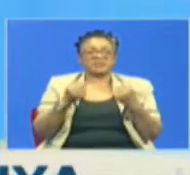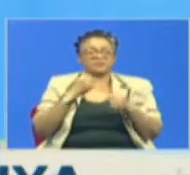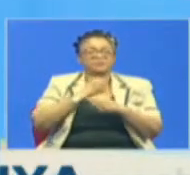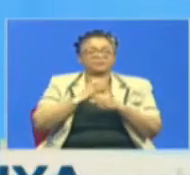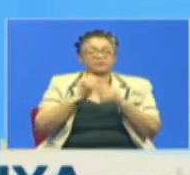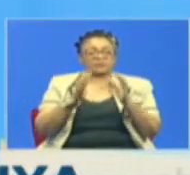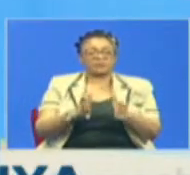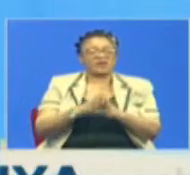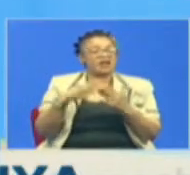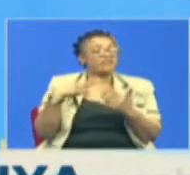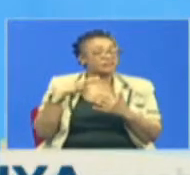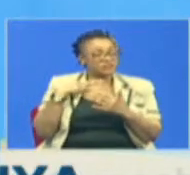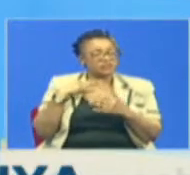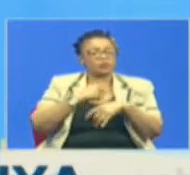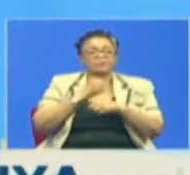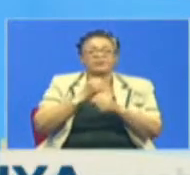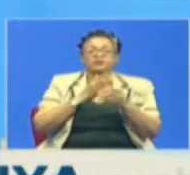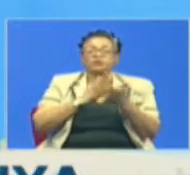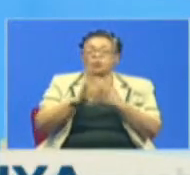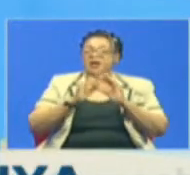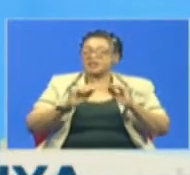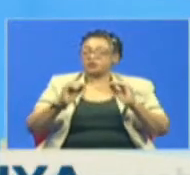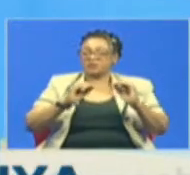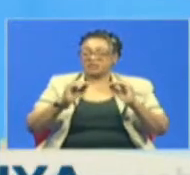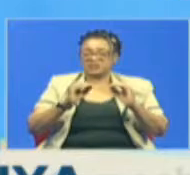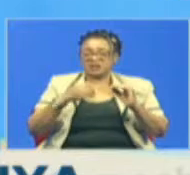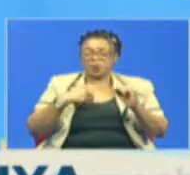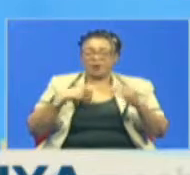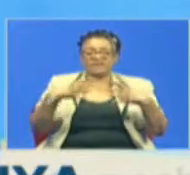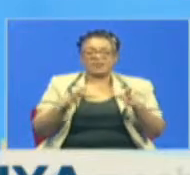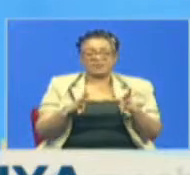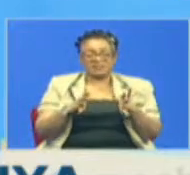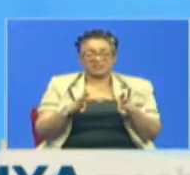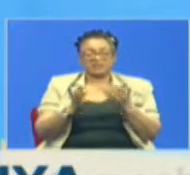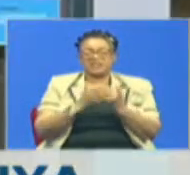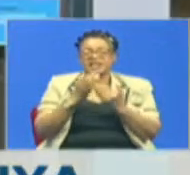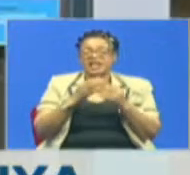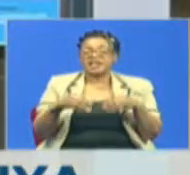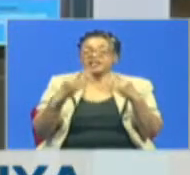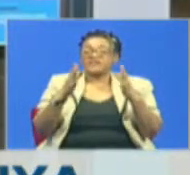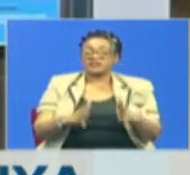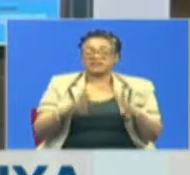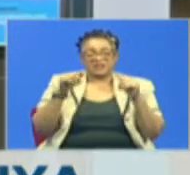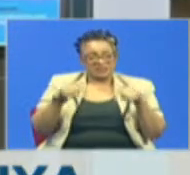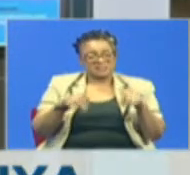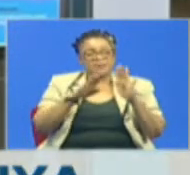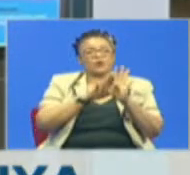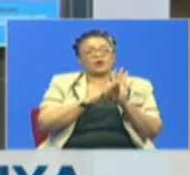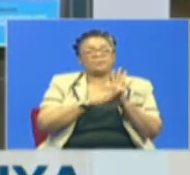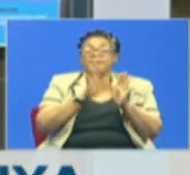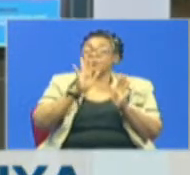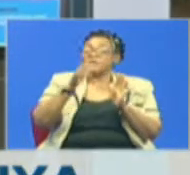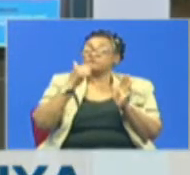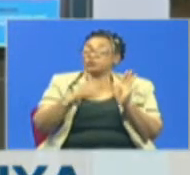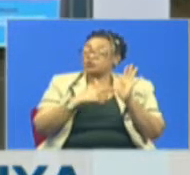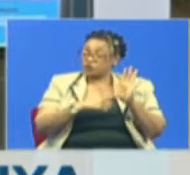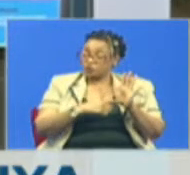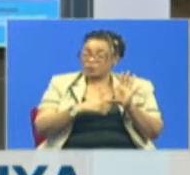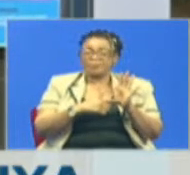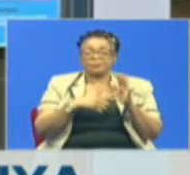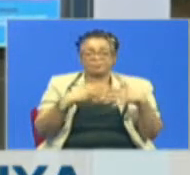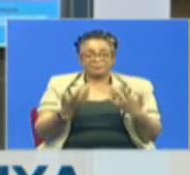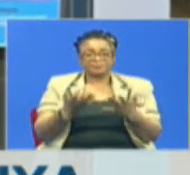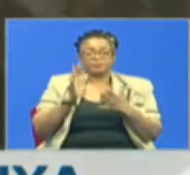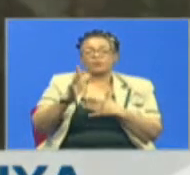to ensure that we educate our households and our caregivers in this program. Wale wanaonyesha dalili za ugonjwa huo na wale ambao